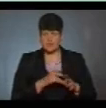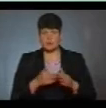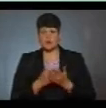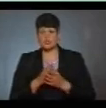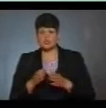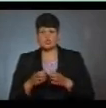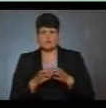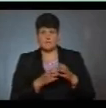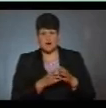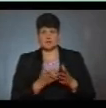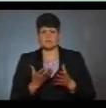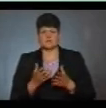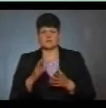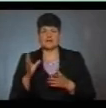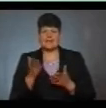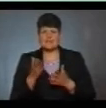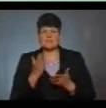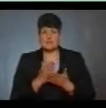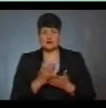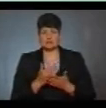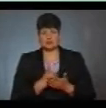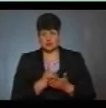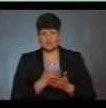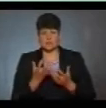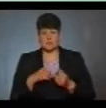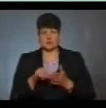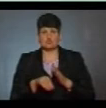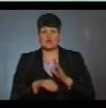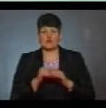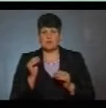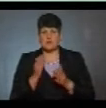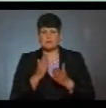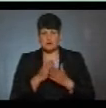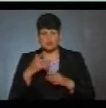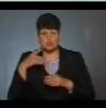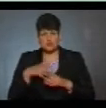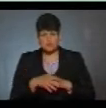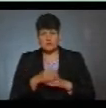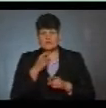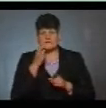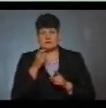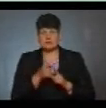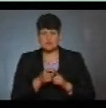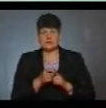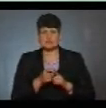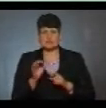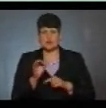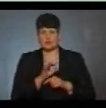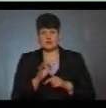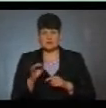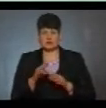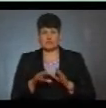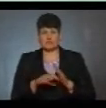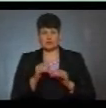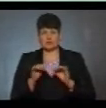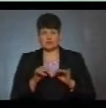та кандидати в депутати, які мають намір брати участь у виборах, мають усвідомлювати відповідальність за легітимність виборчого